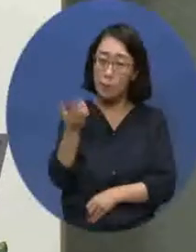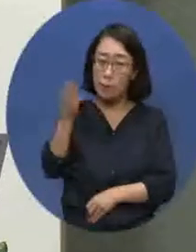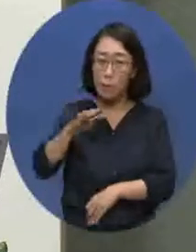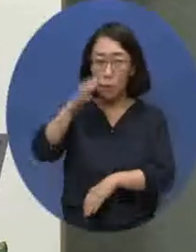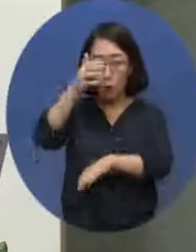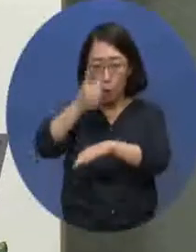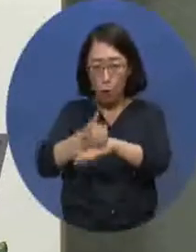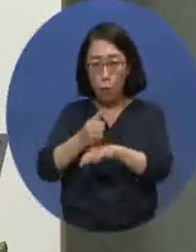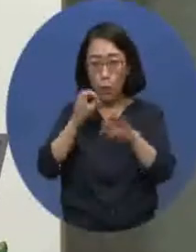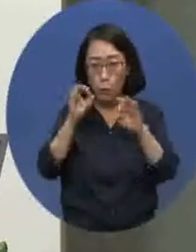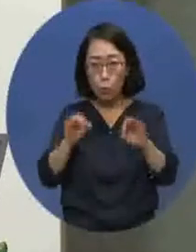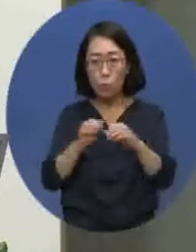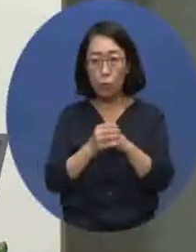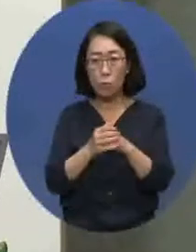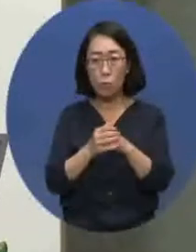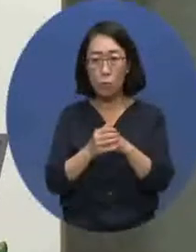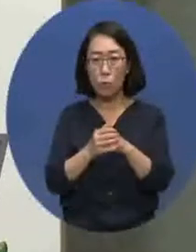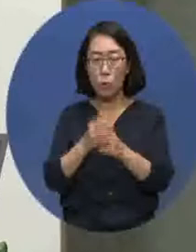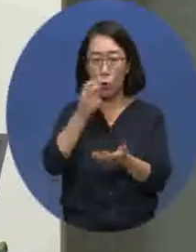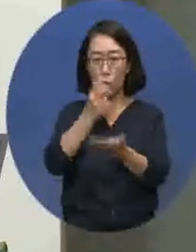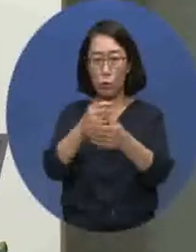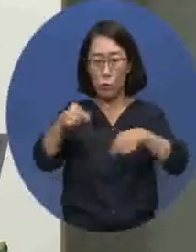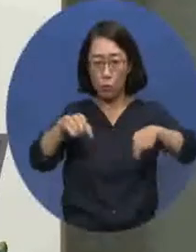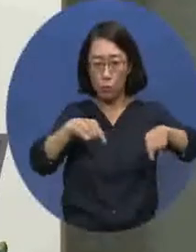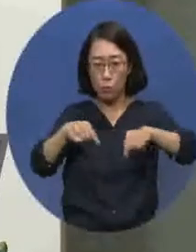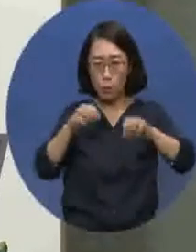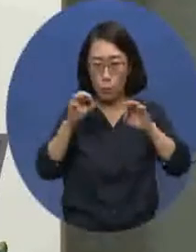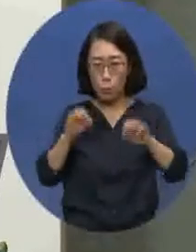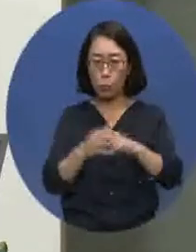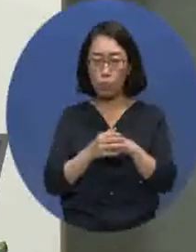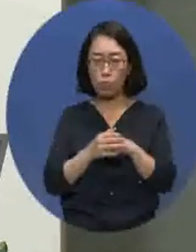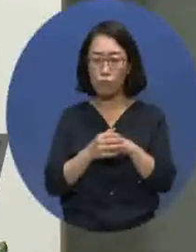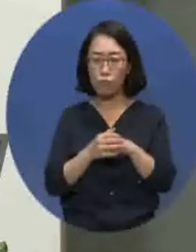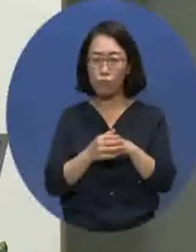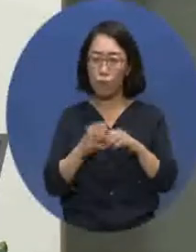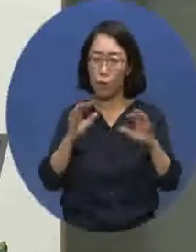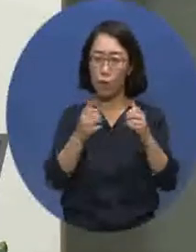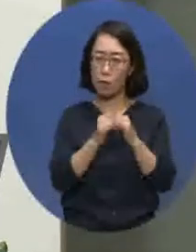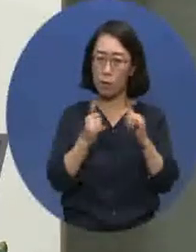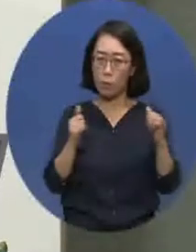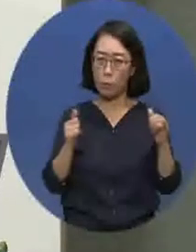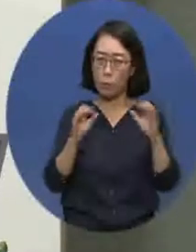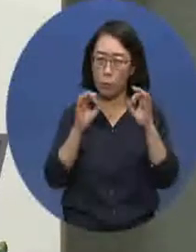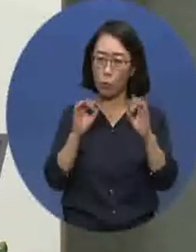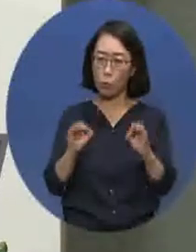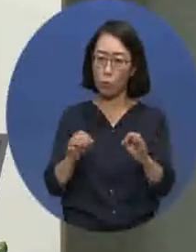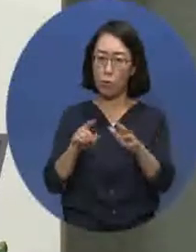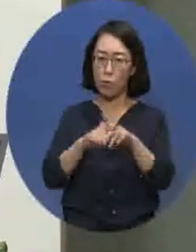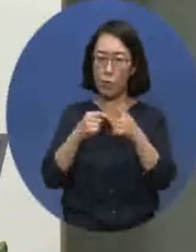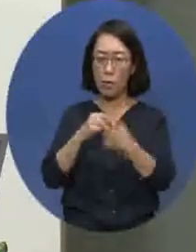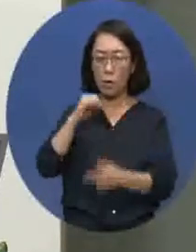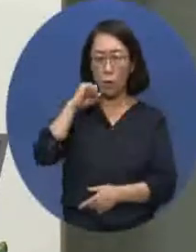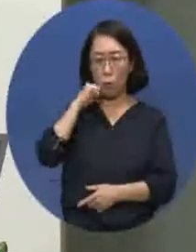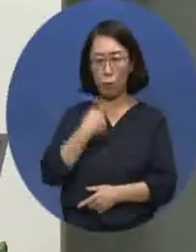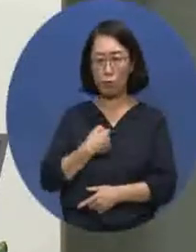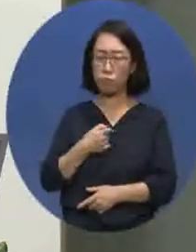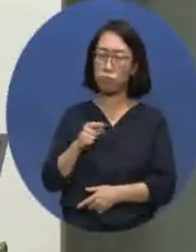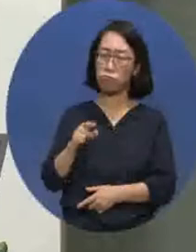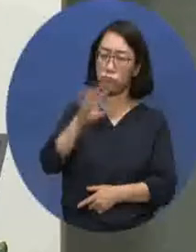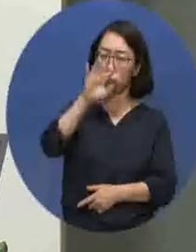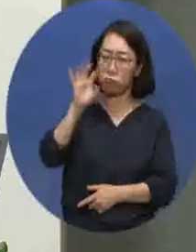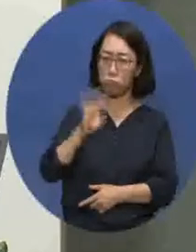결과론적으로 는 정책이 나오는 것은 상당히 국민들이 납득이 안가는 정책을 펼치고